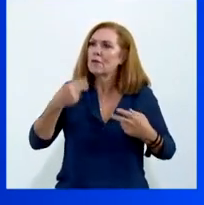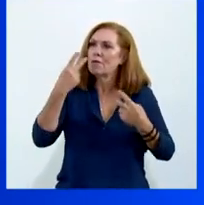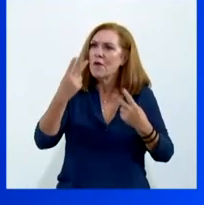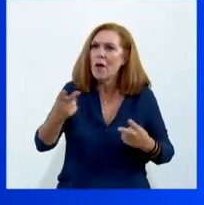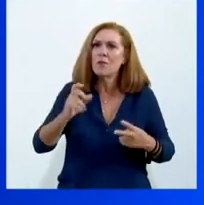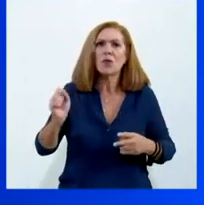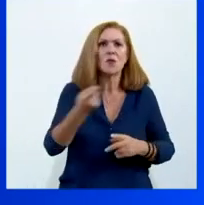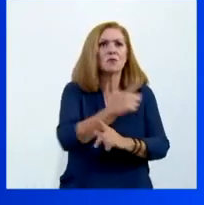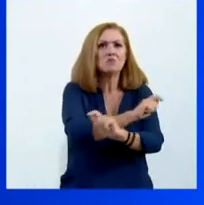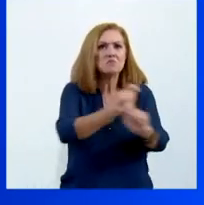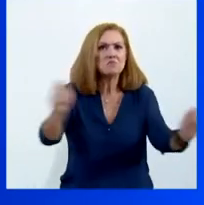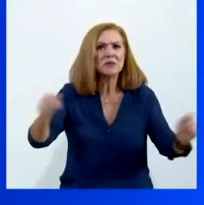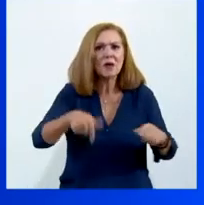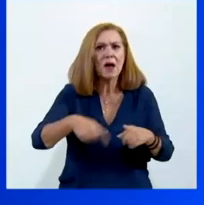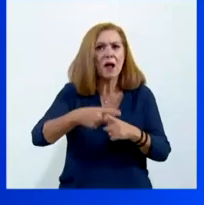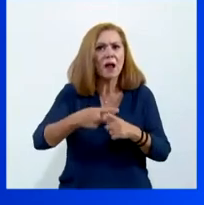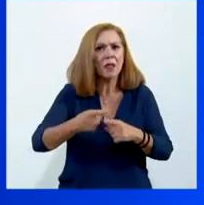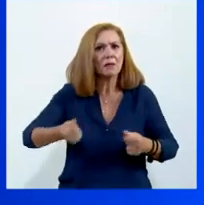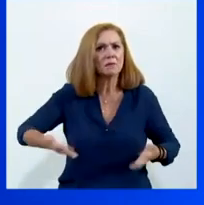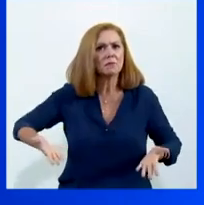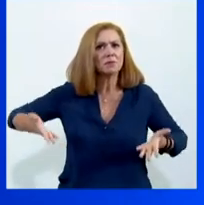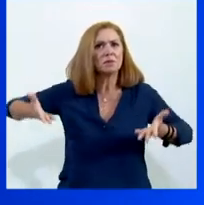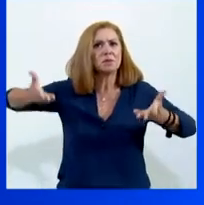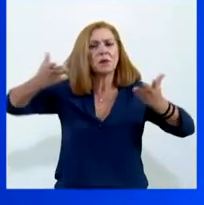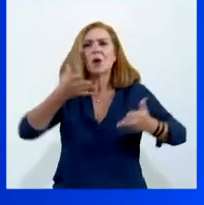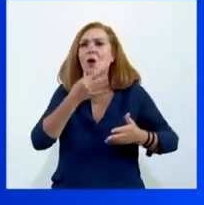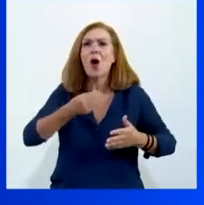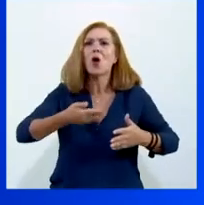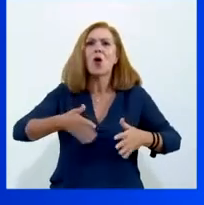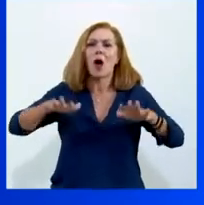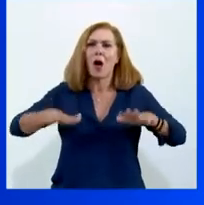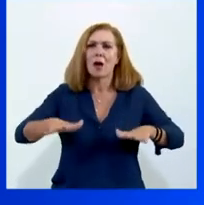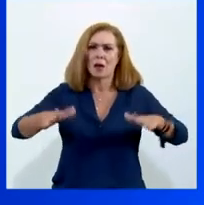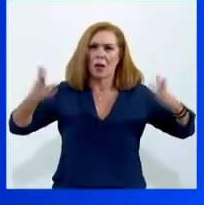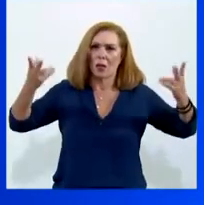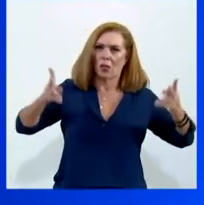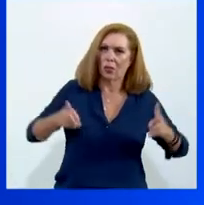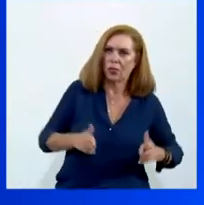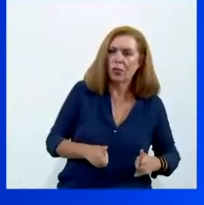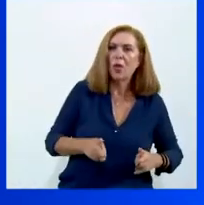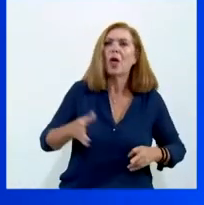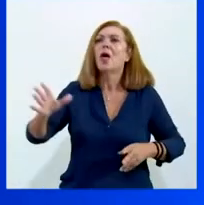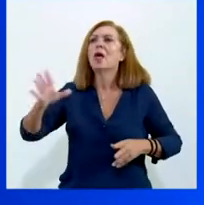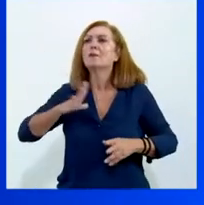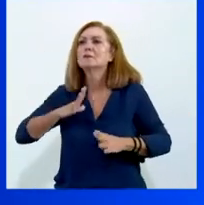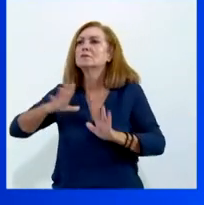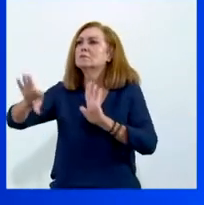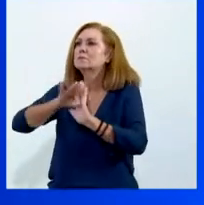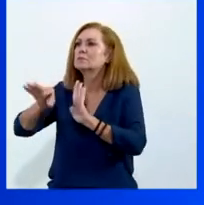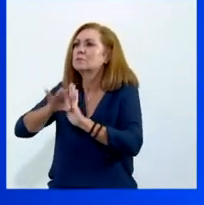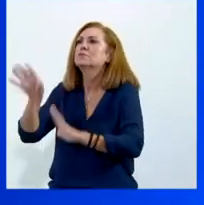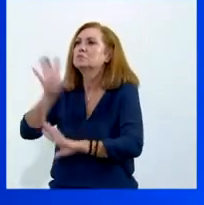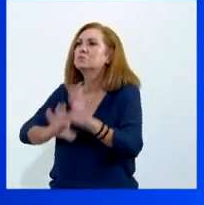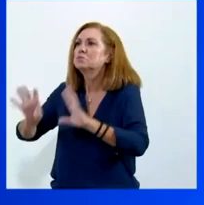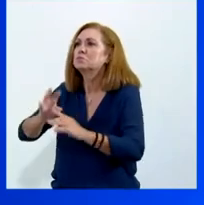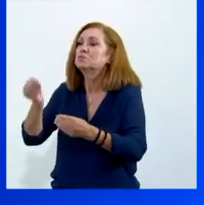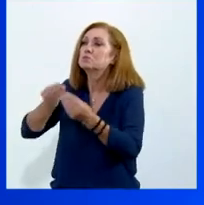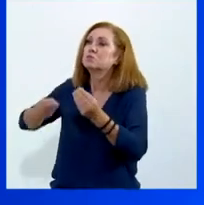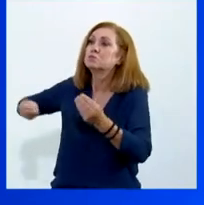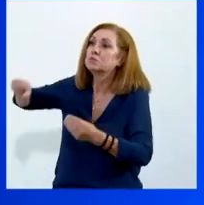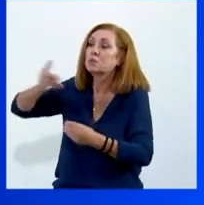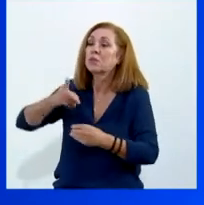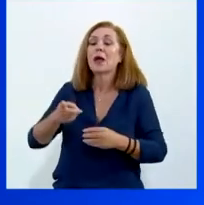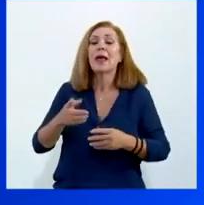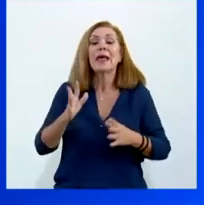και αυξήθηκαν και τον τελευταίο χρόνο. Και γιατί αυξάνονται? Διότι η ανεργία μειώνεται, υπάρχει μεγαλύτερη ζήτηση από τις επιχειρήσεις για καταρτισμένους εργαζόμενους